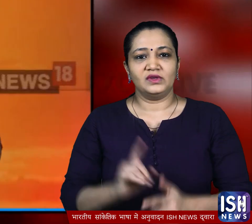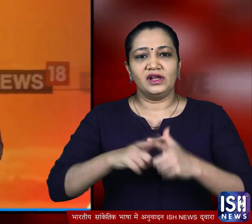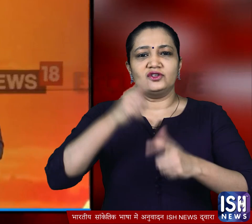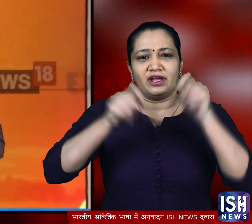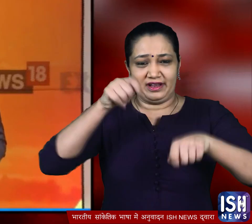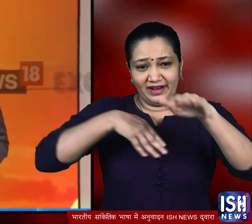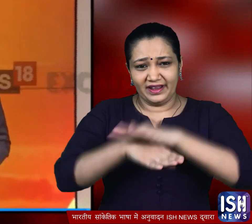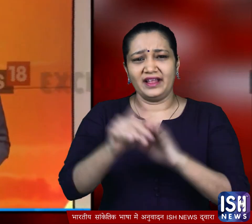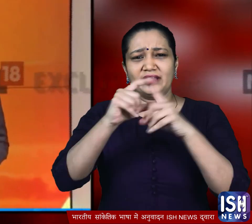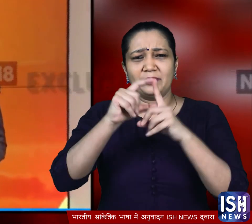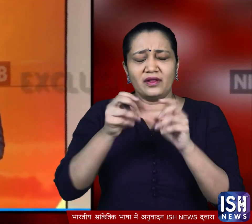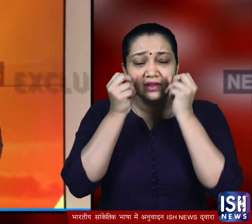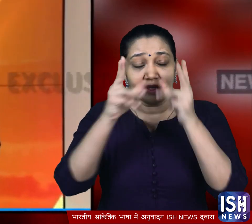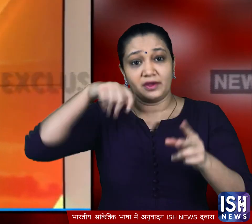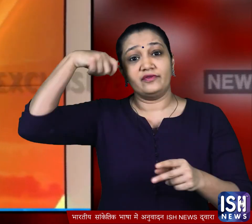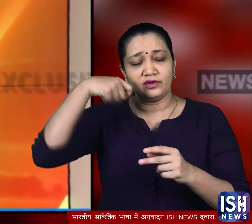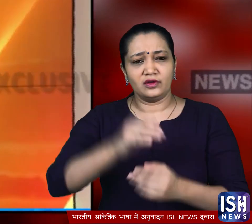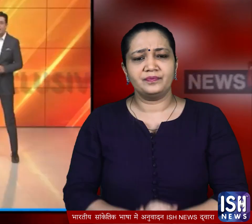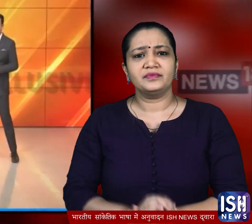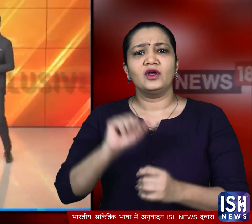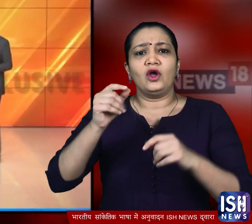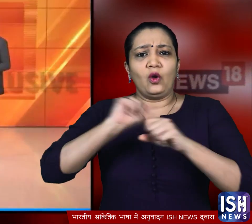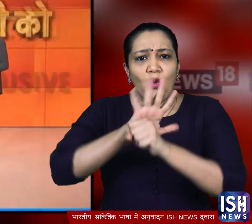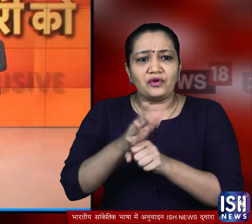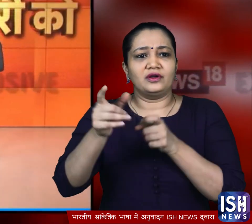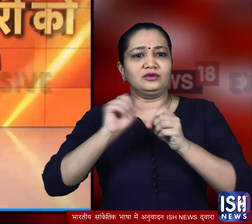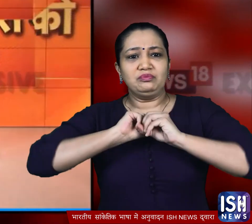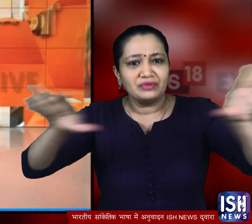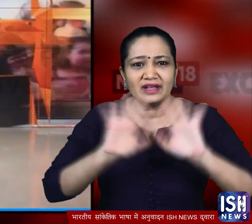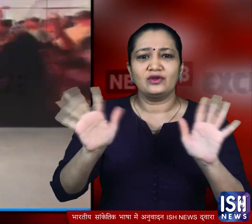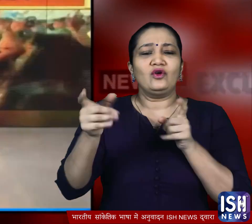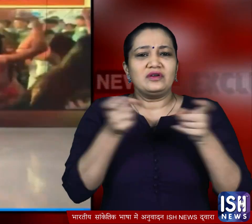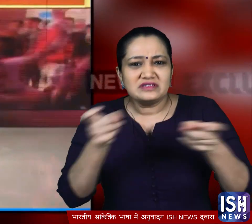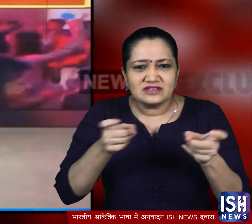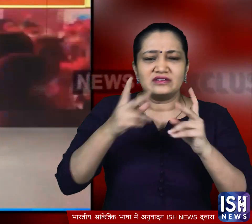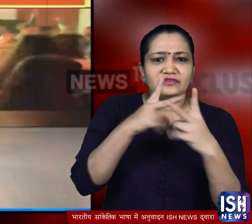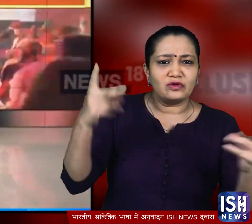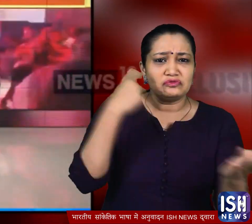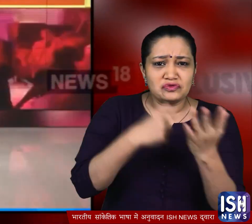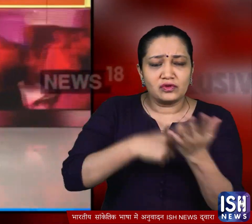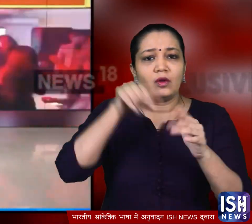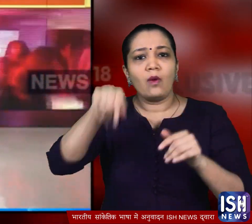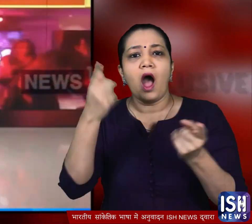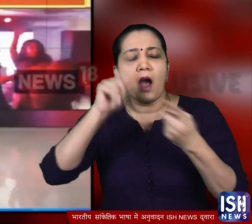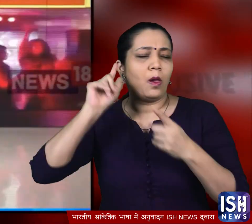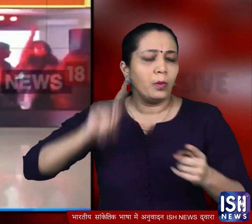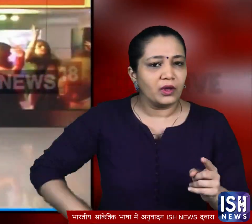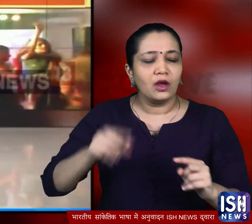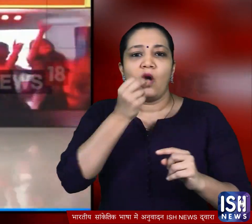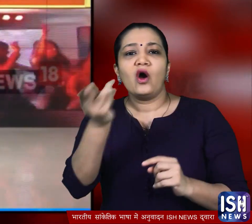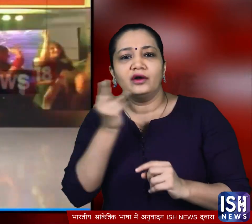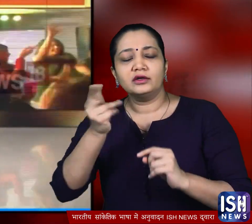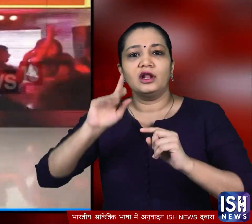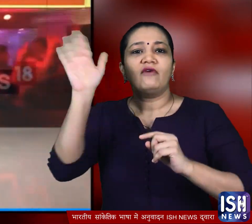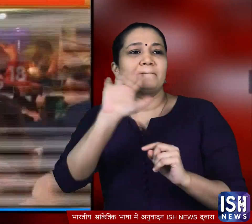झारखंड के धनबाद से हैरान करने वाला एक वीडियो सामने आया और वहां कोरोना को फैलने से रोकने के लिए लगाई पाबंदियों को नजरअंदाज कर एक होटल में